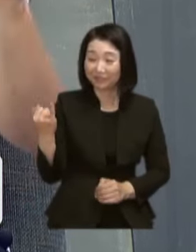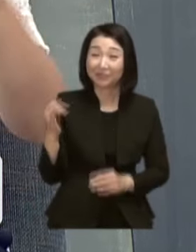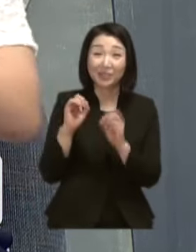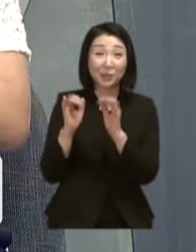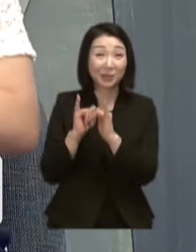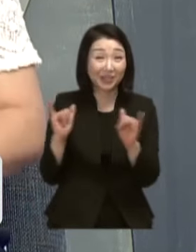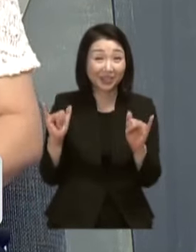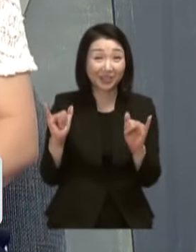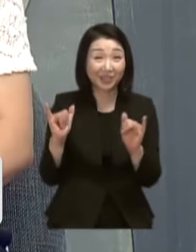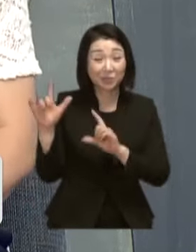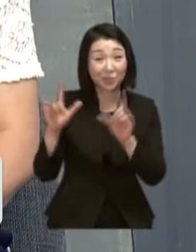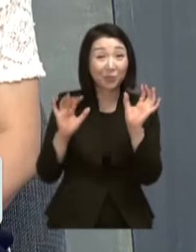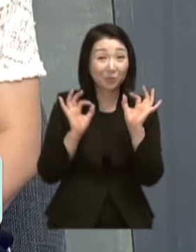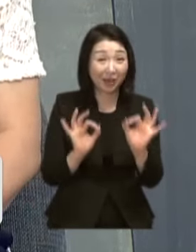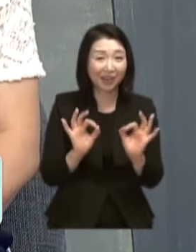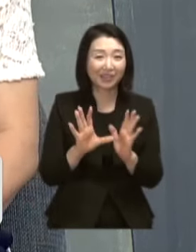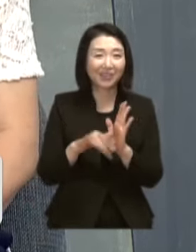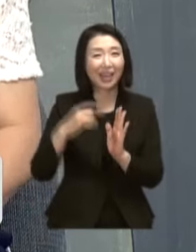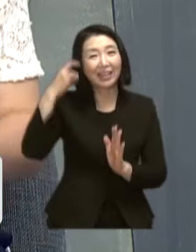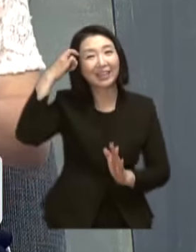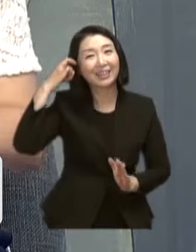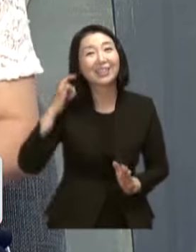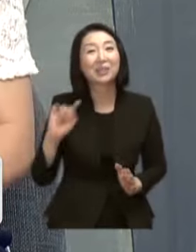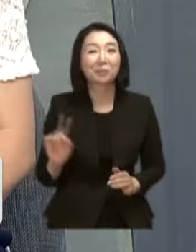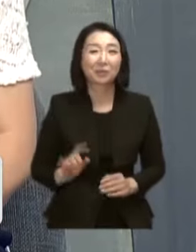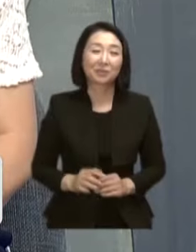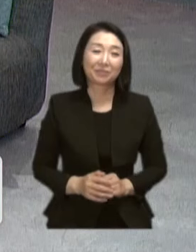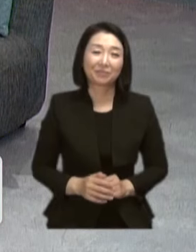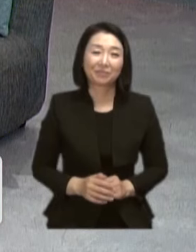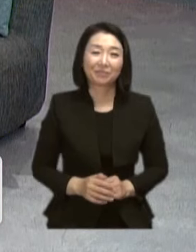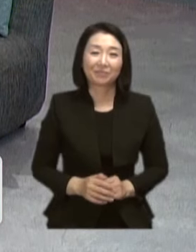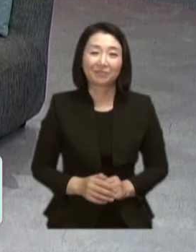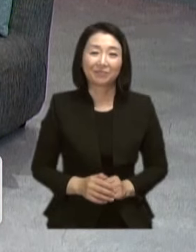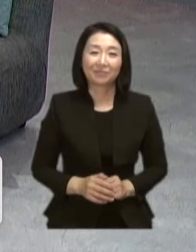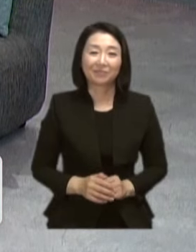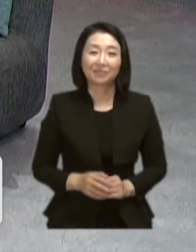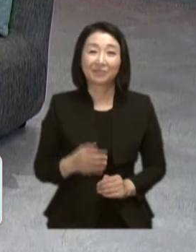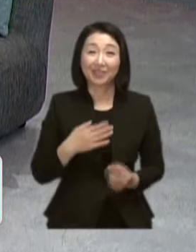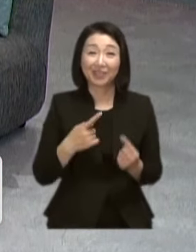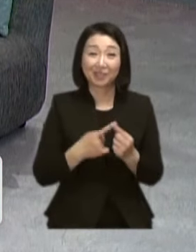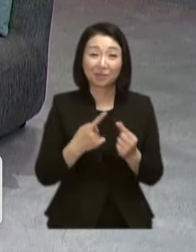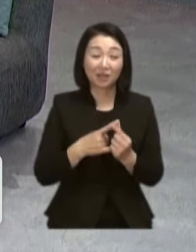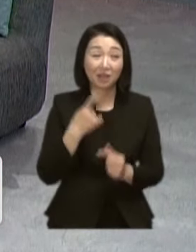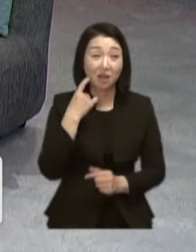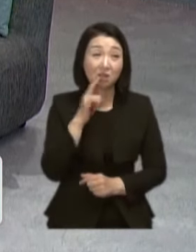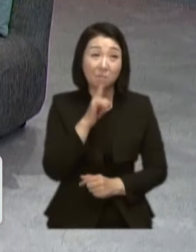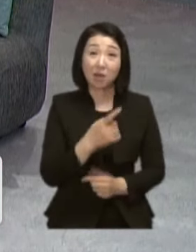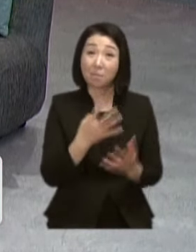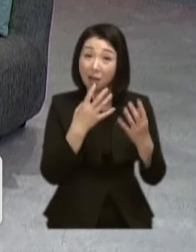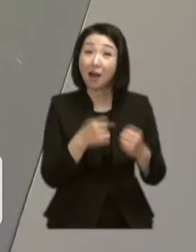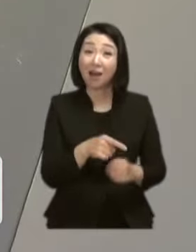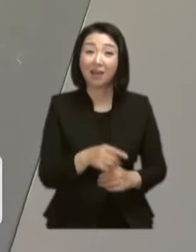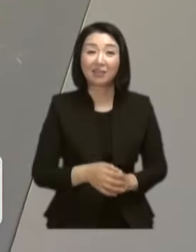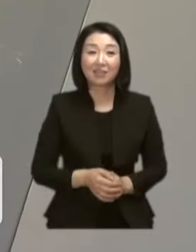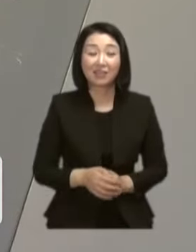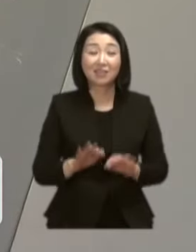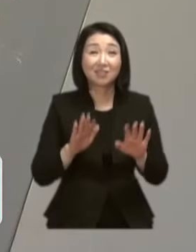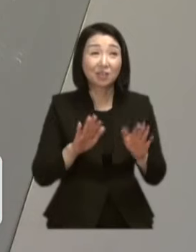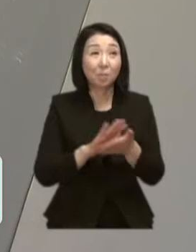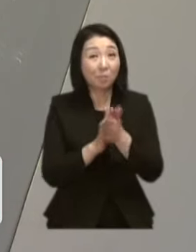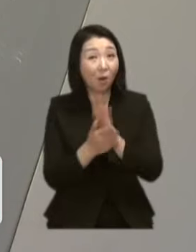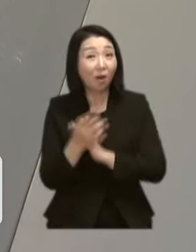그 모습을 보면서 어떤 걸 느끼세요? 어떤 일들이 있나요? 첫 번째로는 일단 거짓말을 정말 많이 하는데 거짓말을 하지